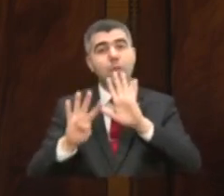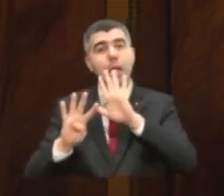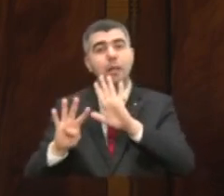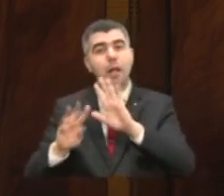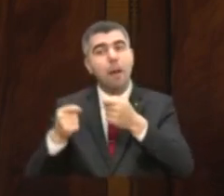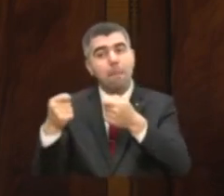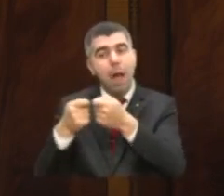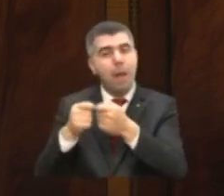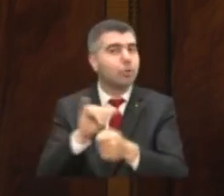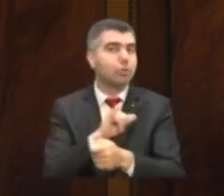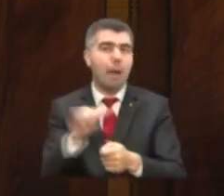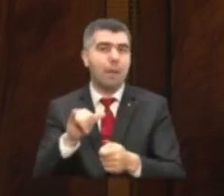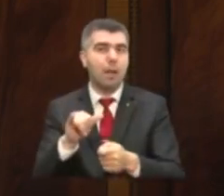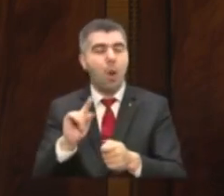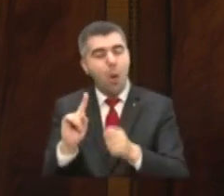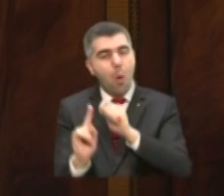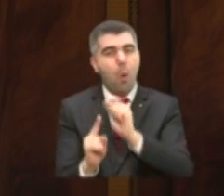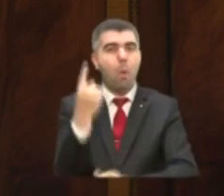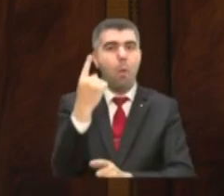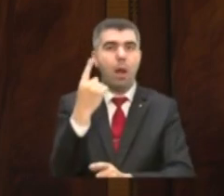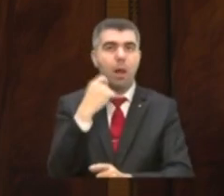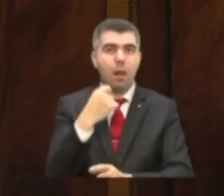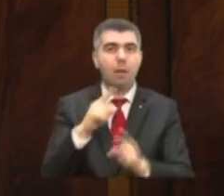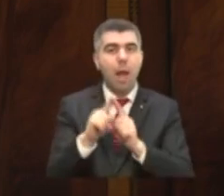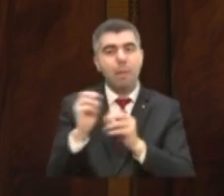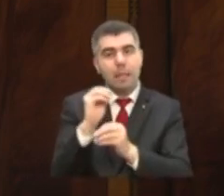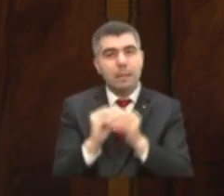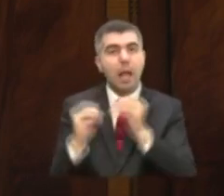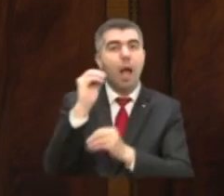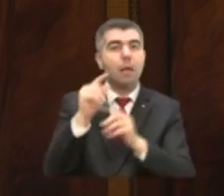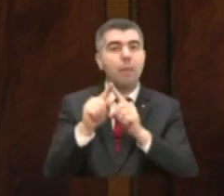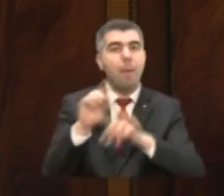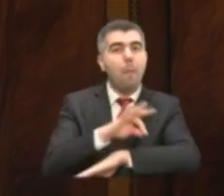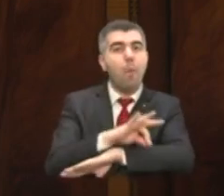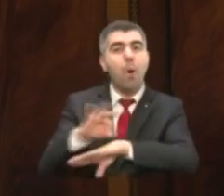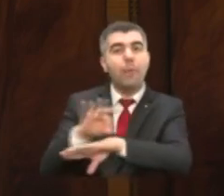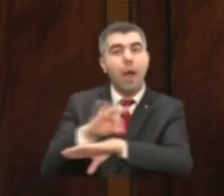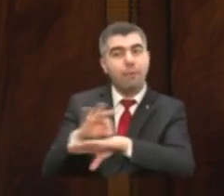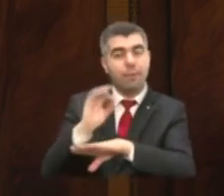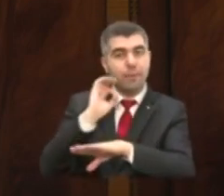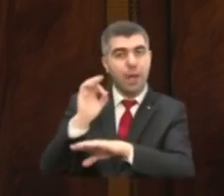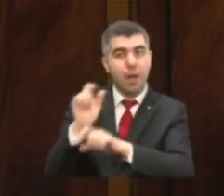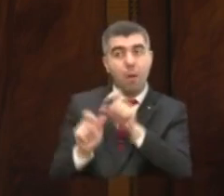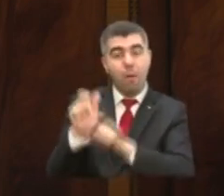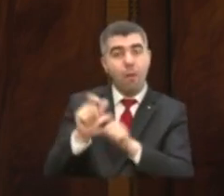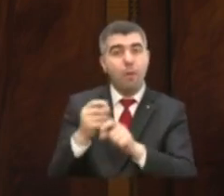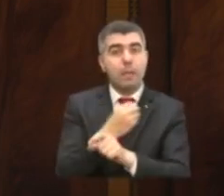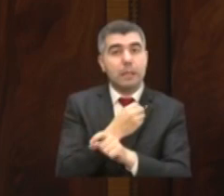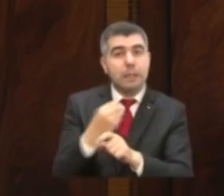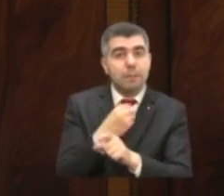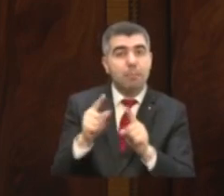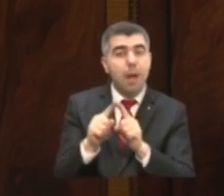مسبوق، وأيضا الرفع من عدد المناصب المالية لهذين القطاعين بشكل غير مسبوق